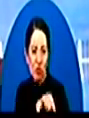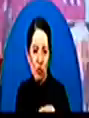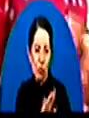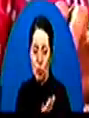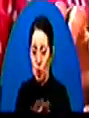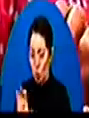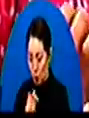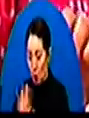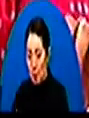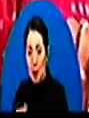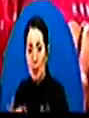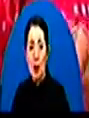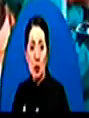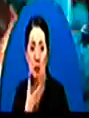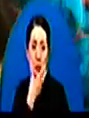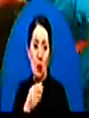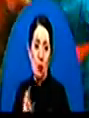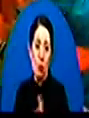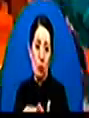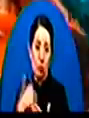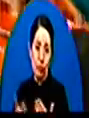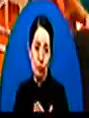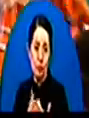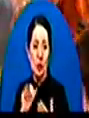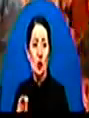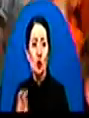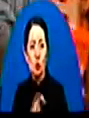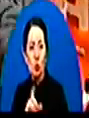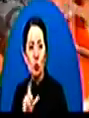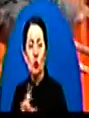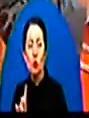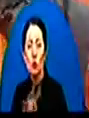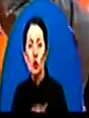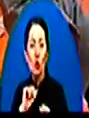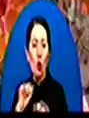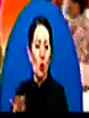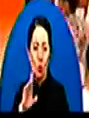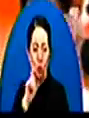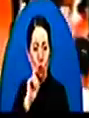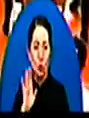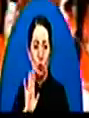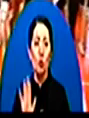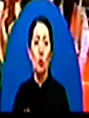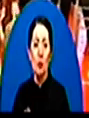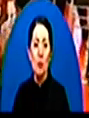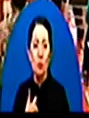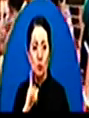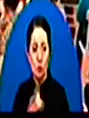тухтай сайхан амьдрах боломж бүрдсэн учраас энэ сумынхан нутгаа орхиж явах хүсэлгүй болжээ.